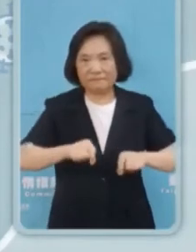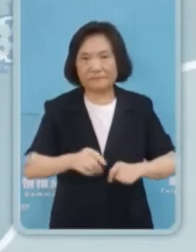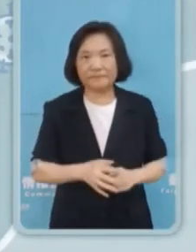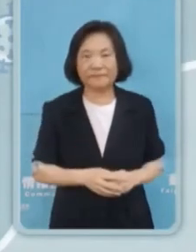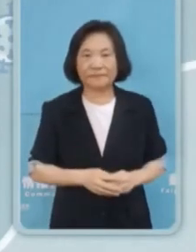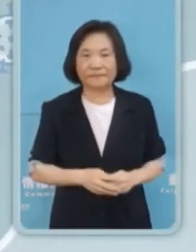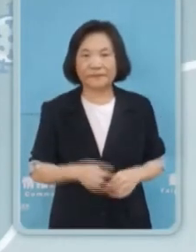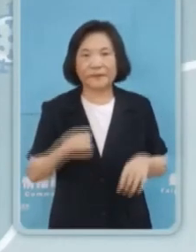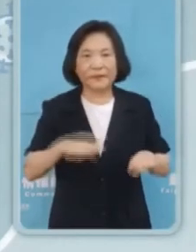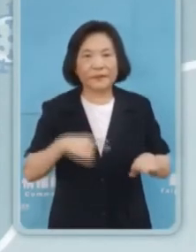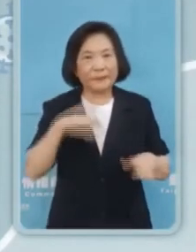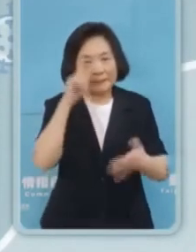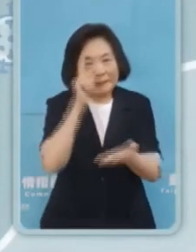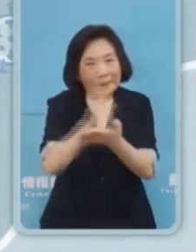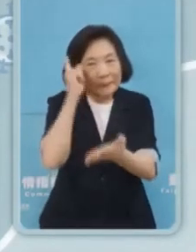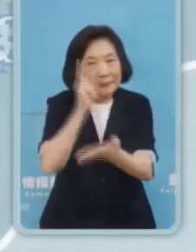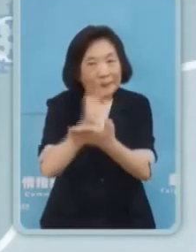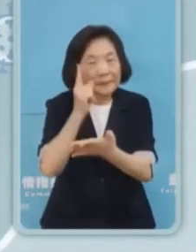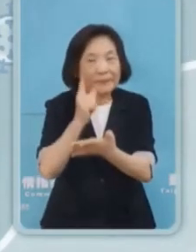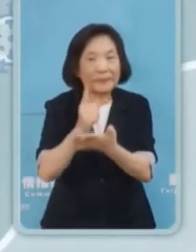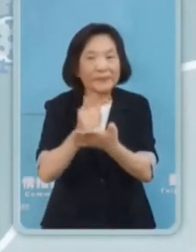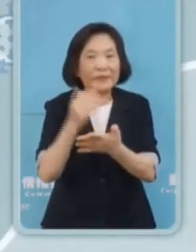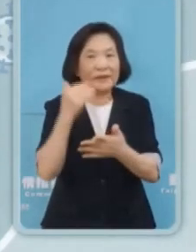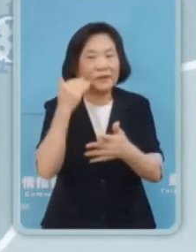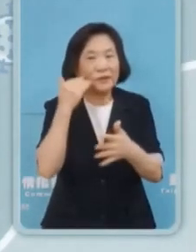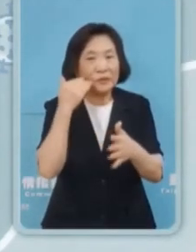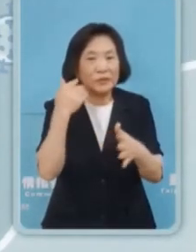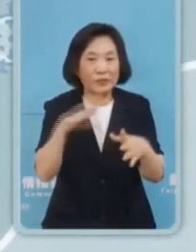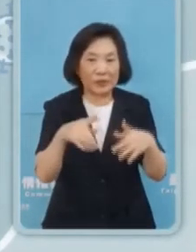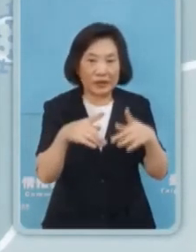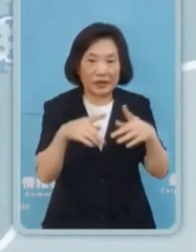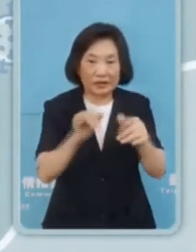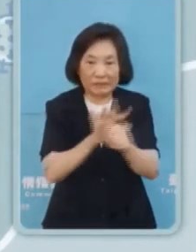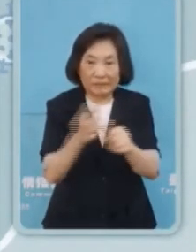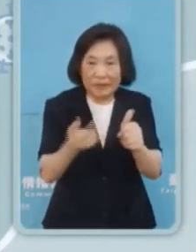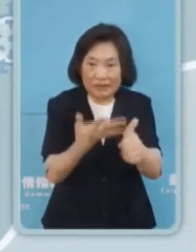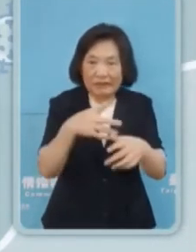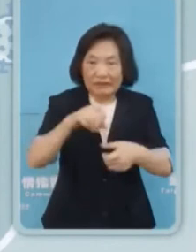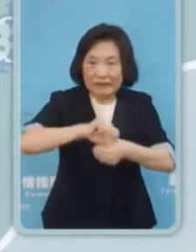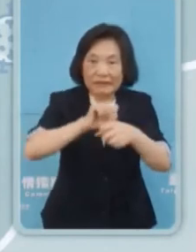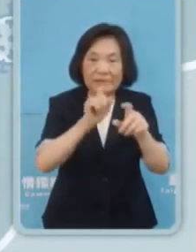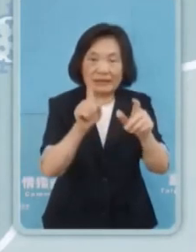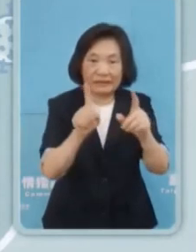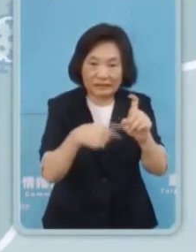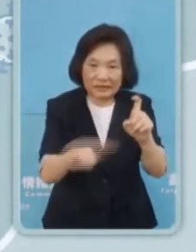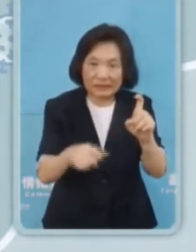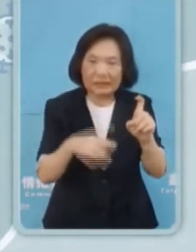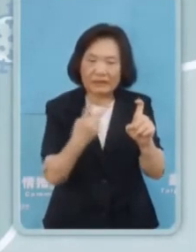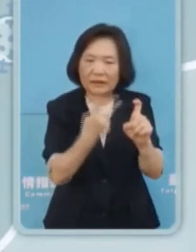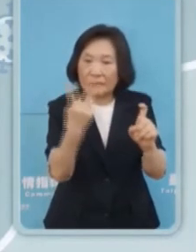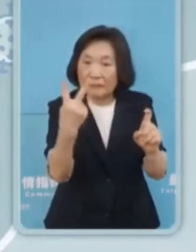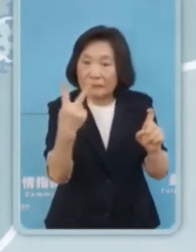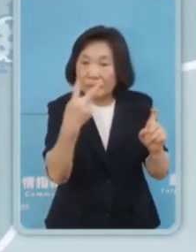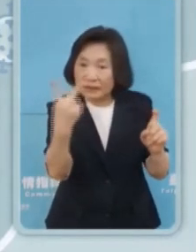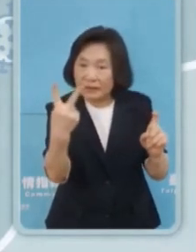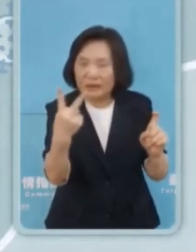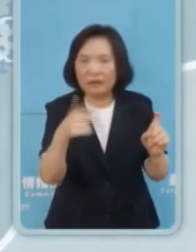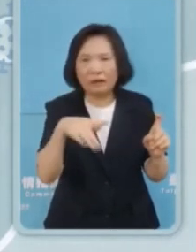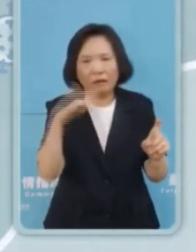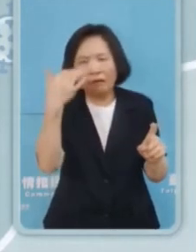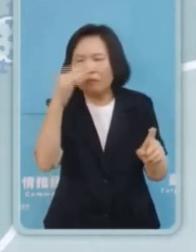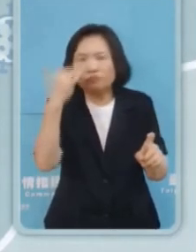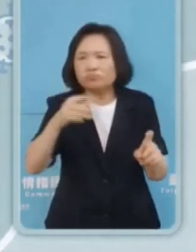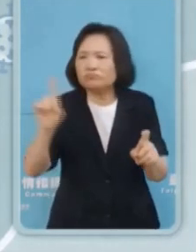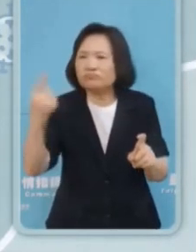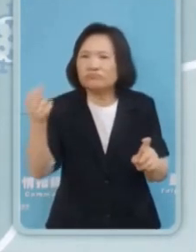应该在每天如果每天新增案例在10例以下，不明案例在2例以下，原则上我